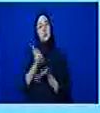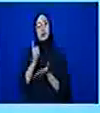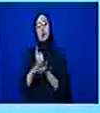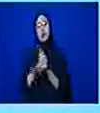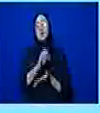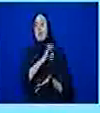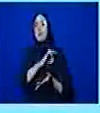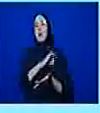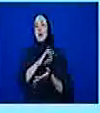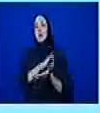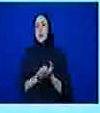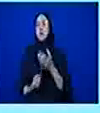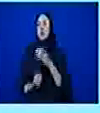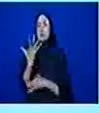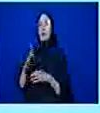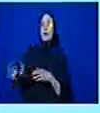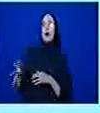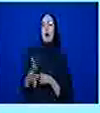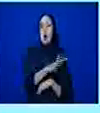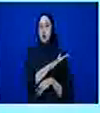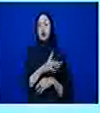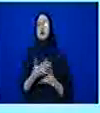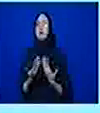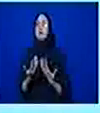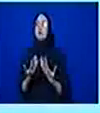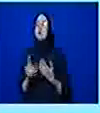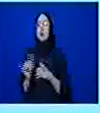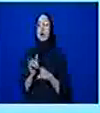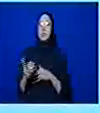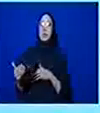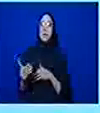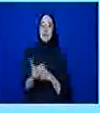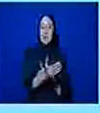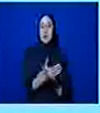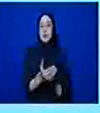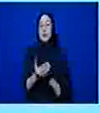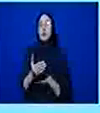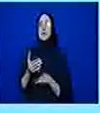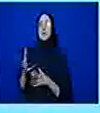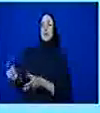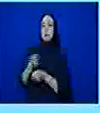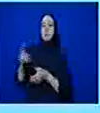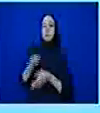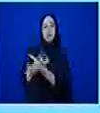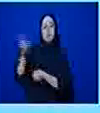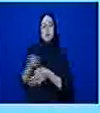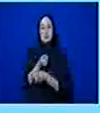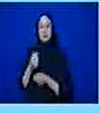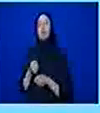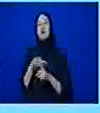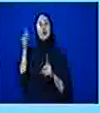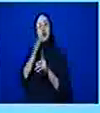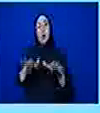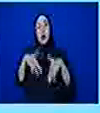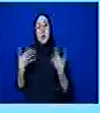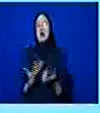memanfaatkan sumber daya alam laut kita, terutama ikan-ikan, agar mereka bisa lebih sejahtera. Selain ikan,